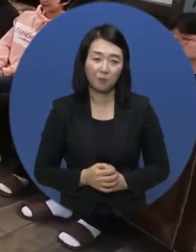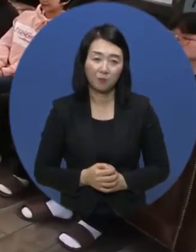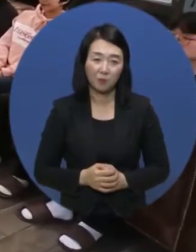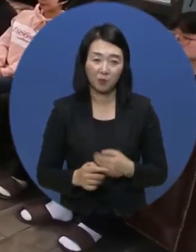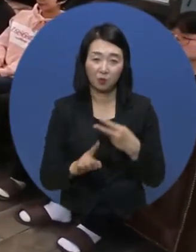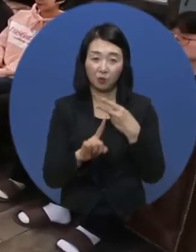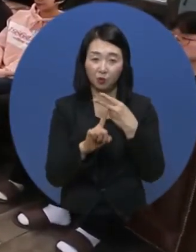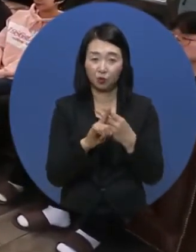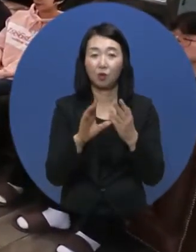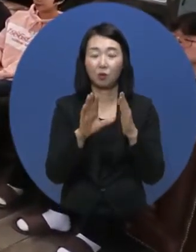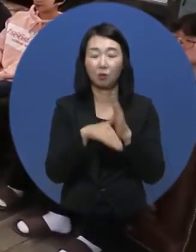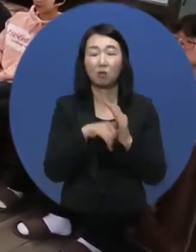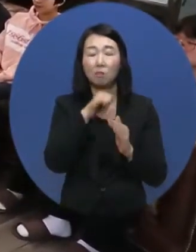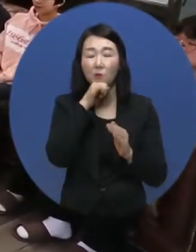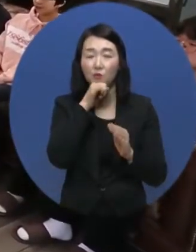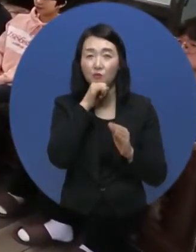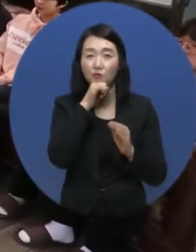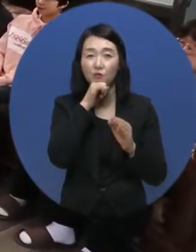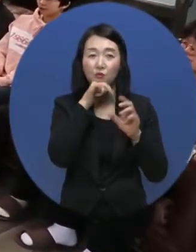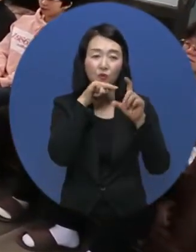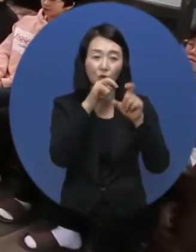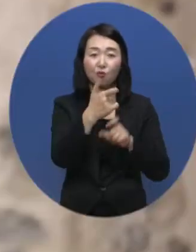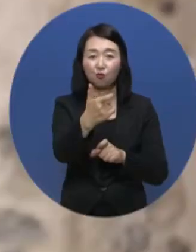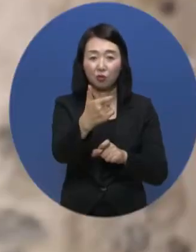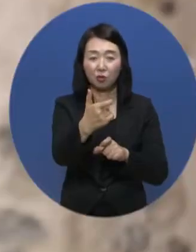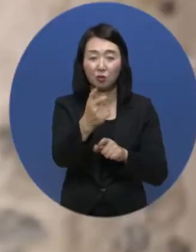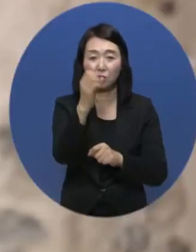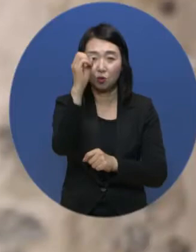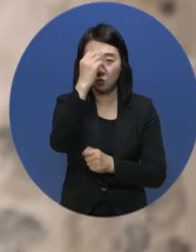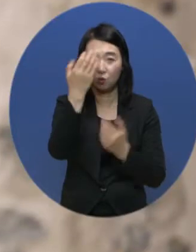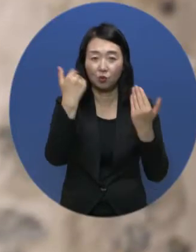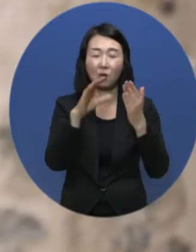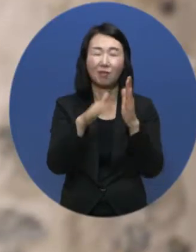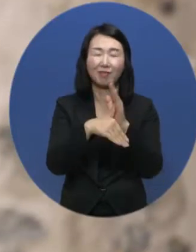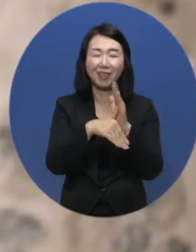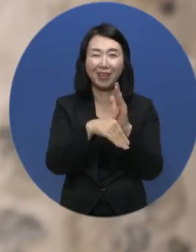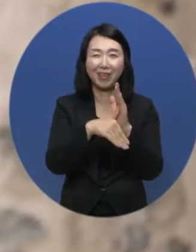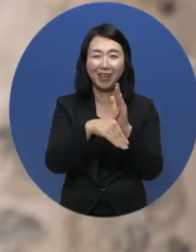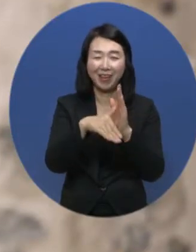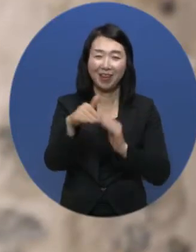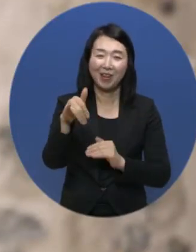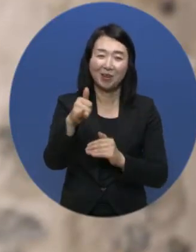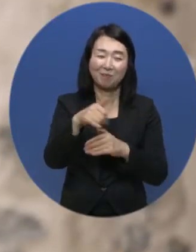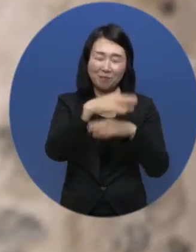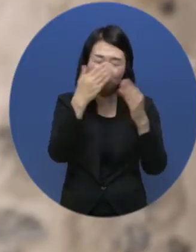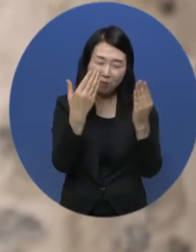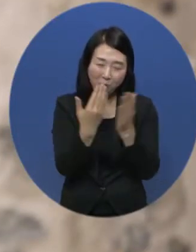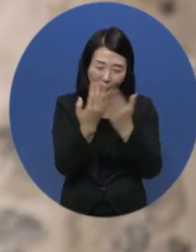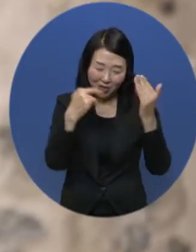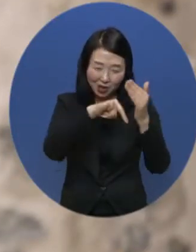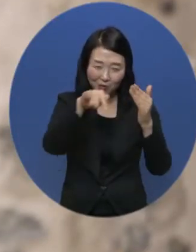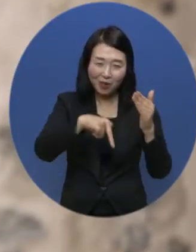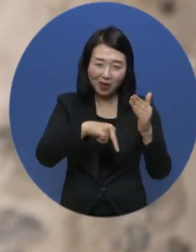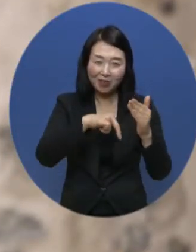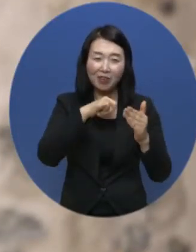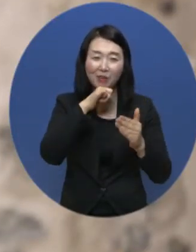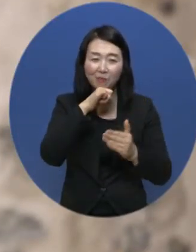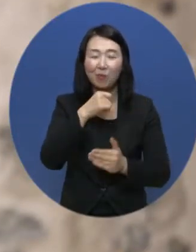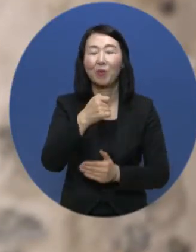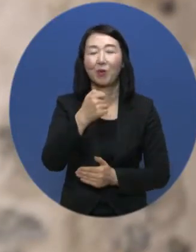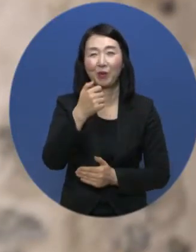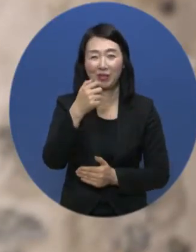평균 유실점이던 제 성적을 고등학교 때 전교 10등까지 올릴 수 있었습니다. 칼과 콤파스를